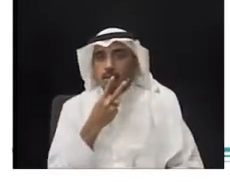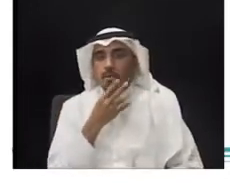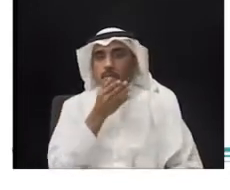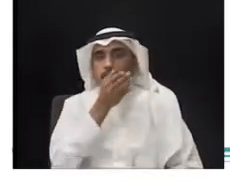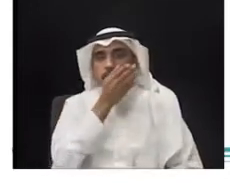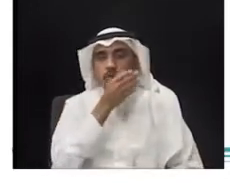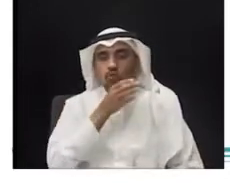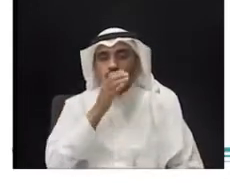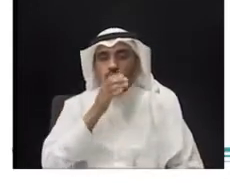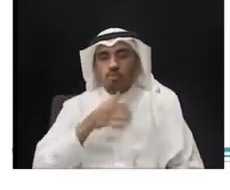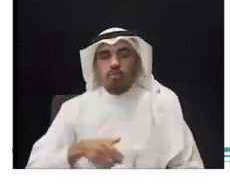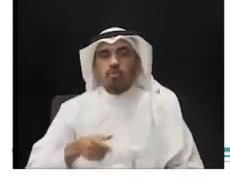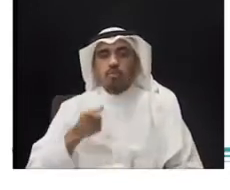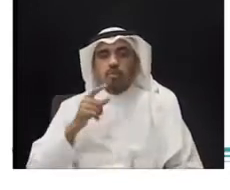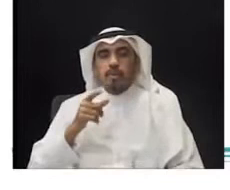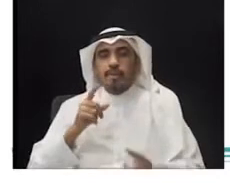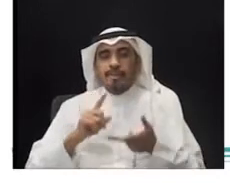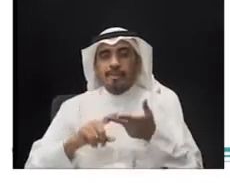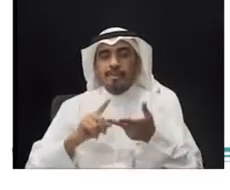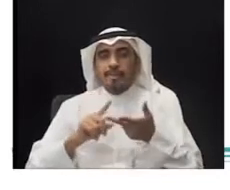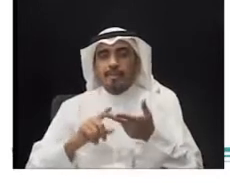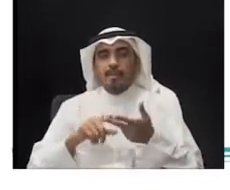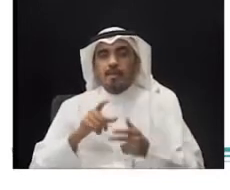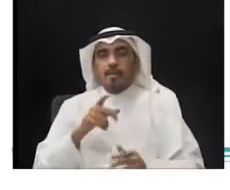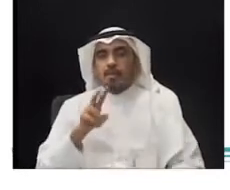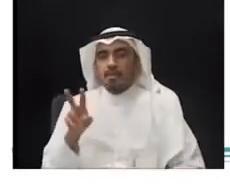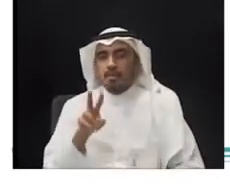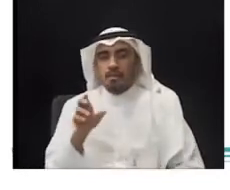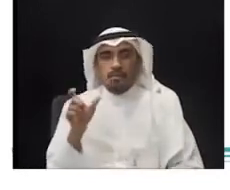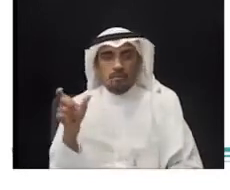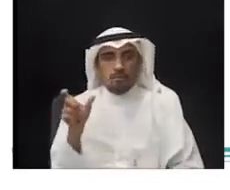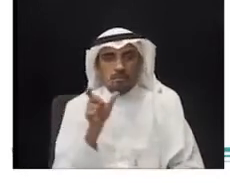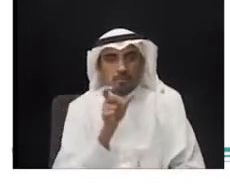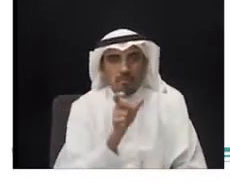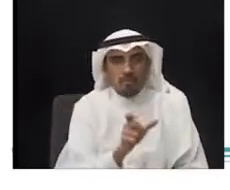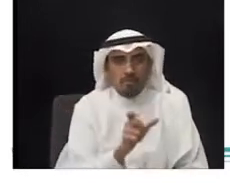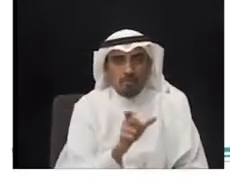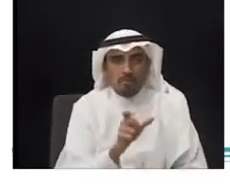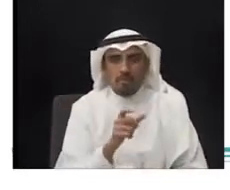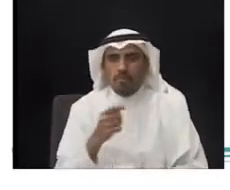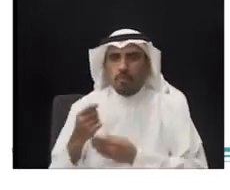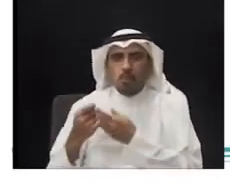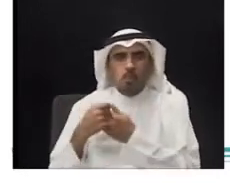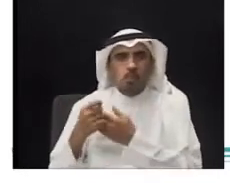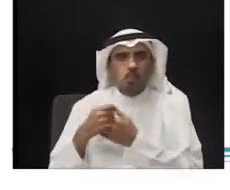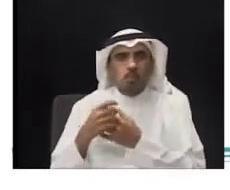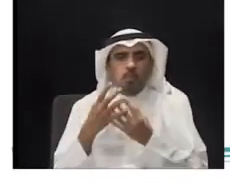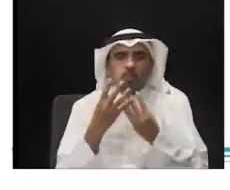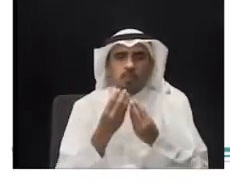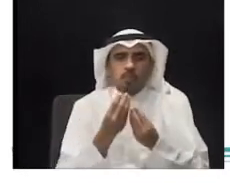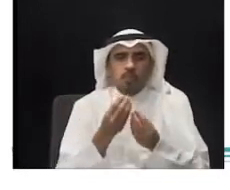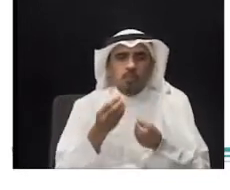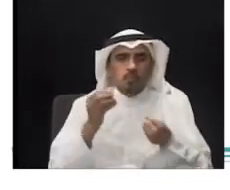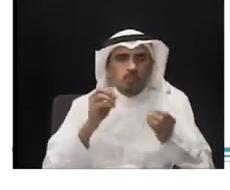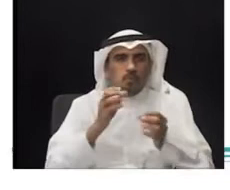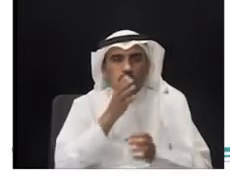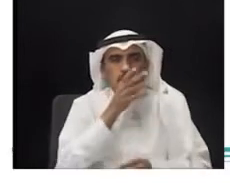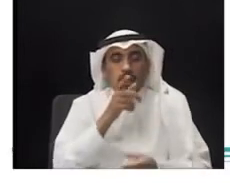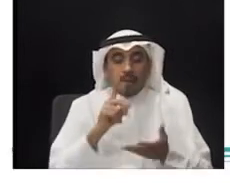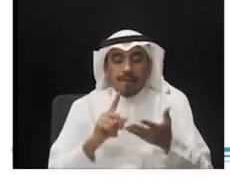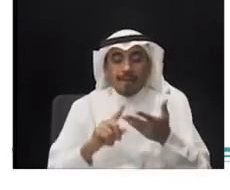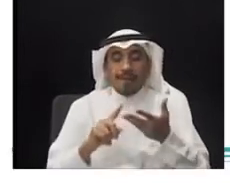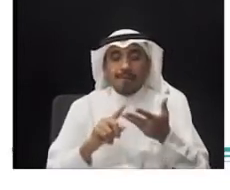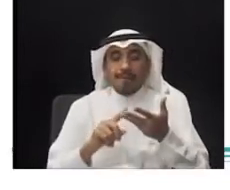هذان مصدران من مصادر مياه الشرب، وفي الثالثة في هاتين الجملتين حث على ترشيد